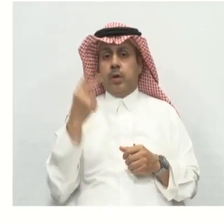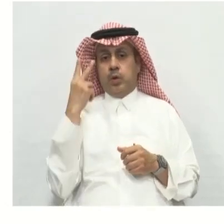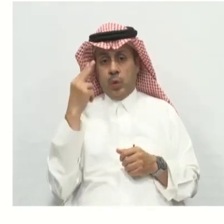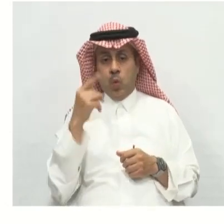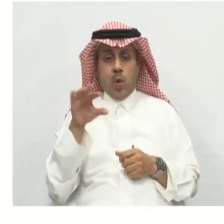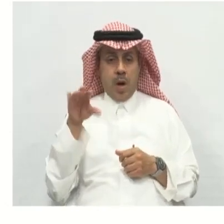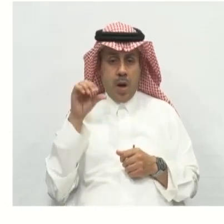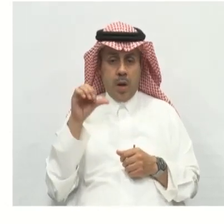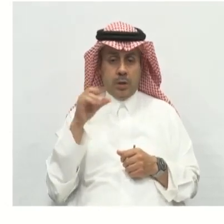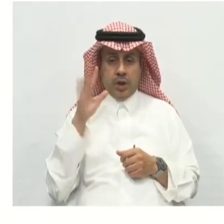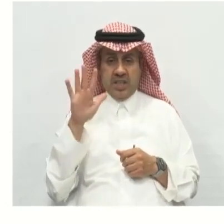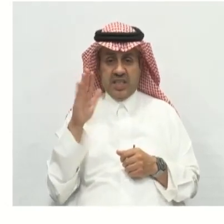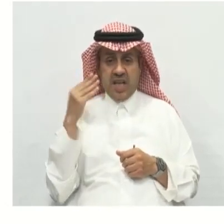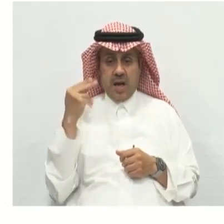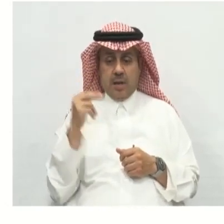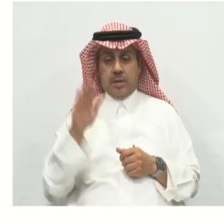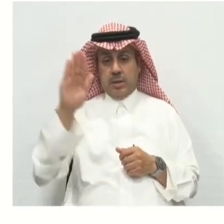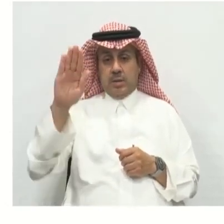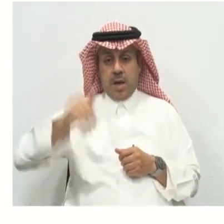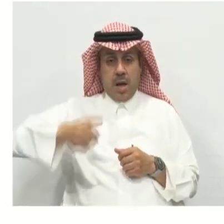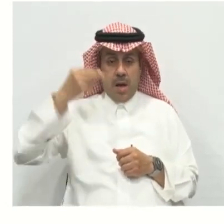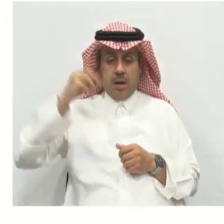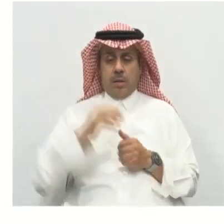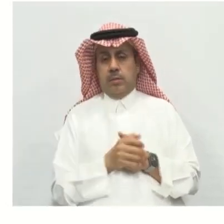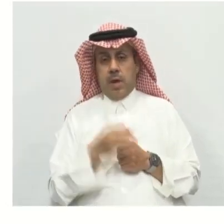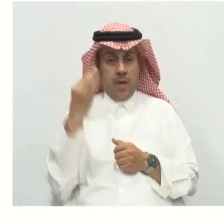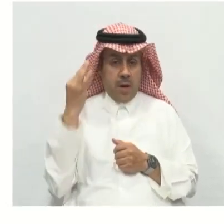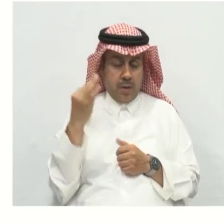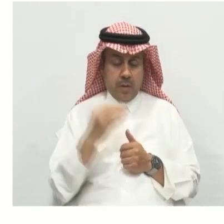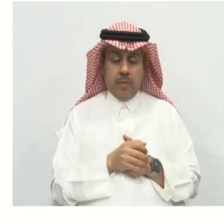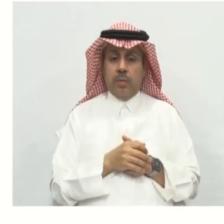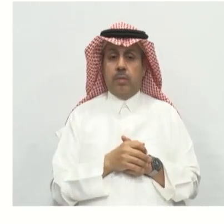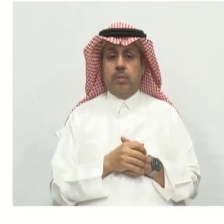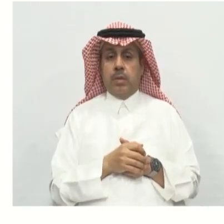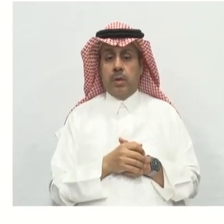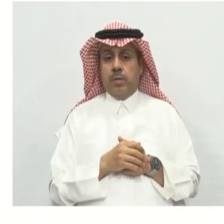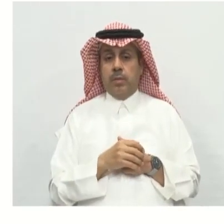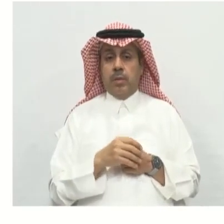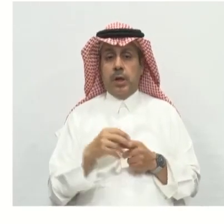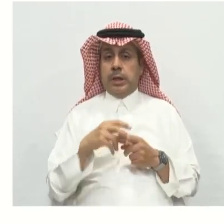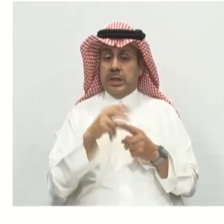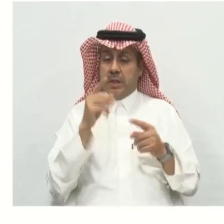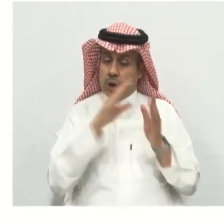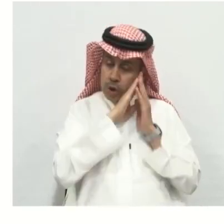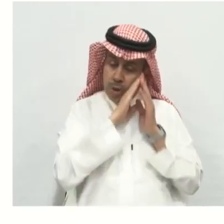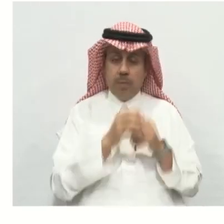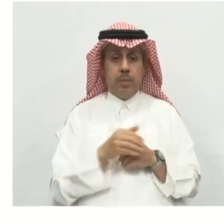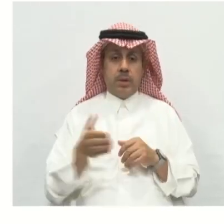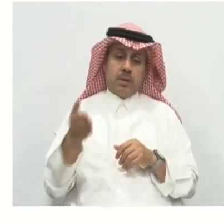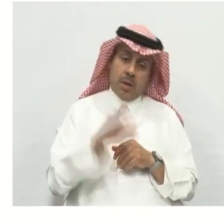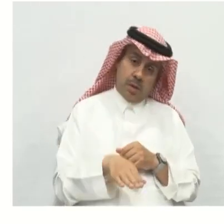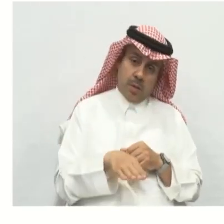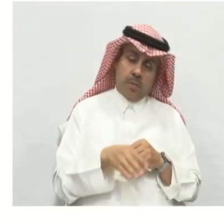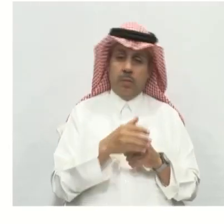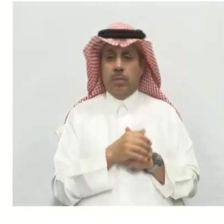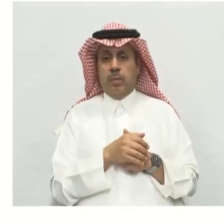هنا يحدد نموذج العباره لا عبارات على النحو التالي سقط نائما وون